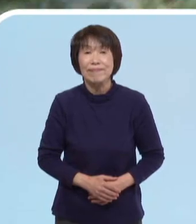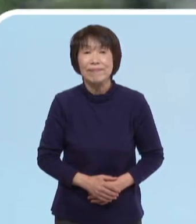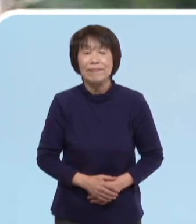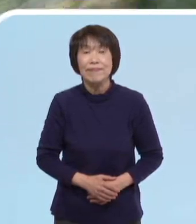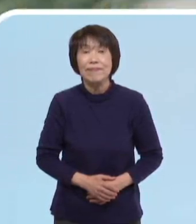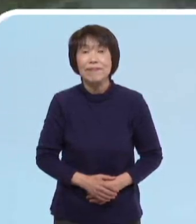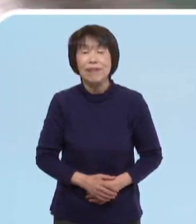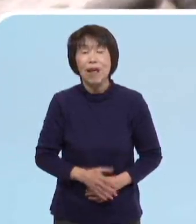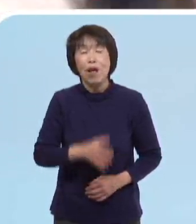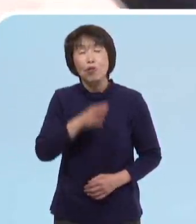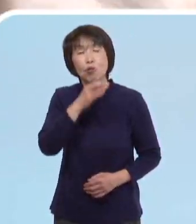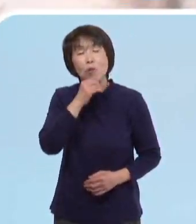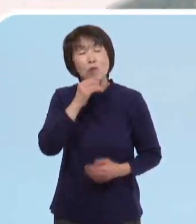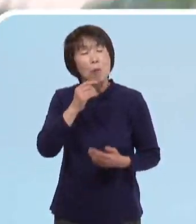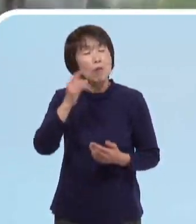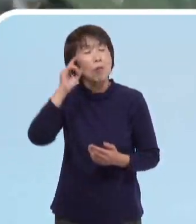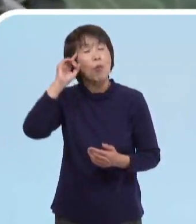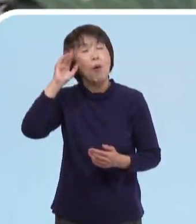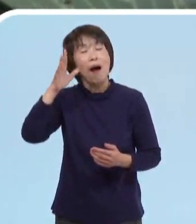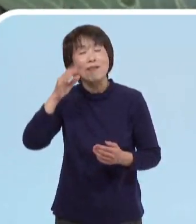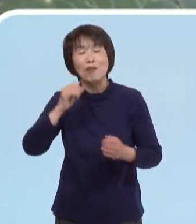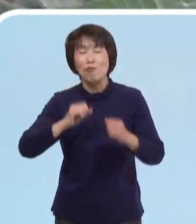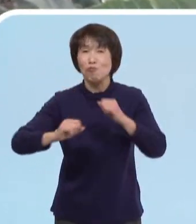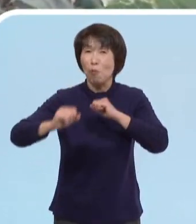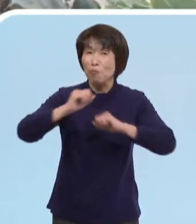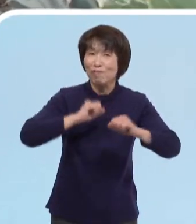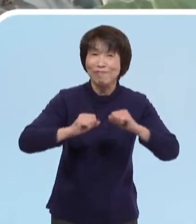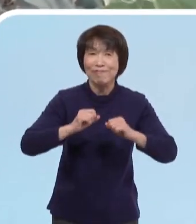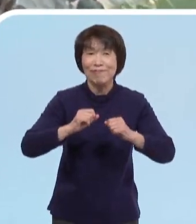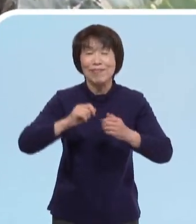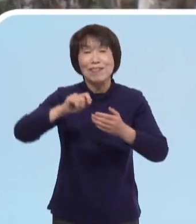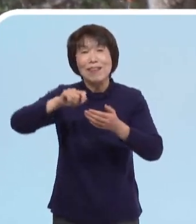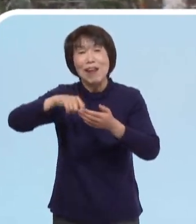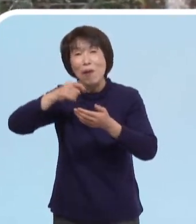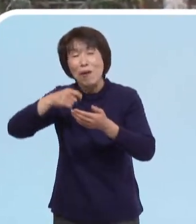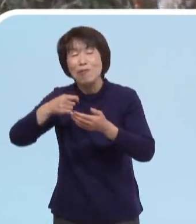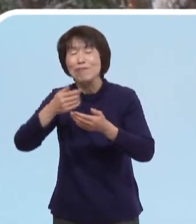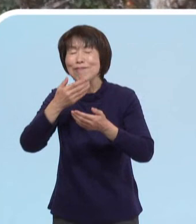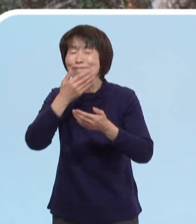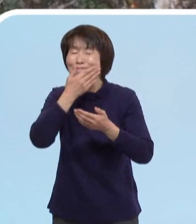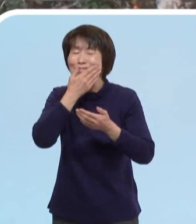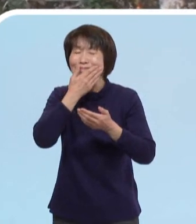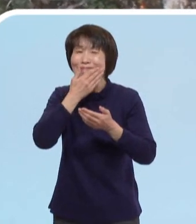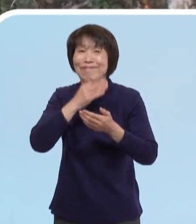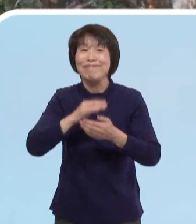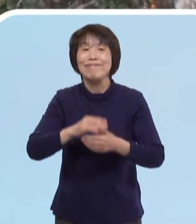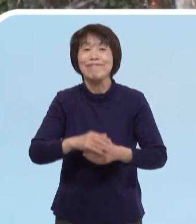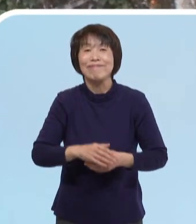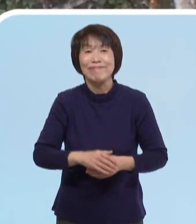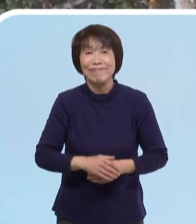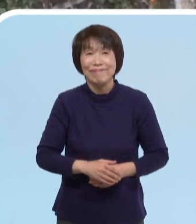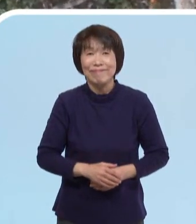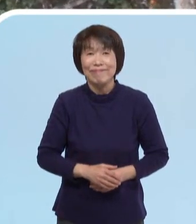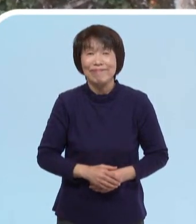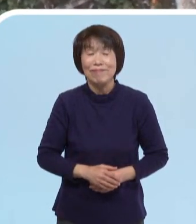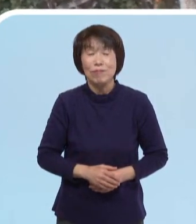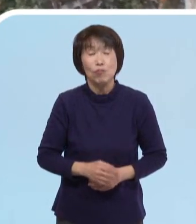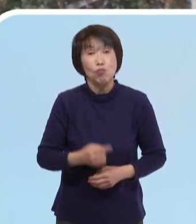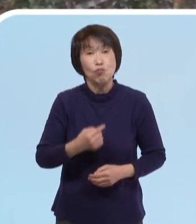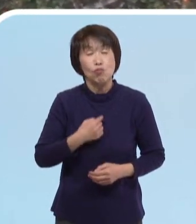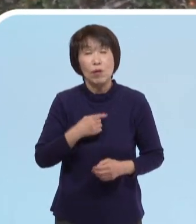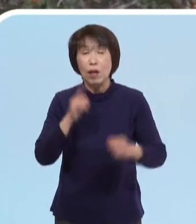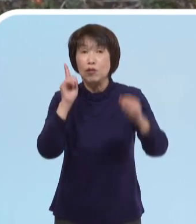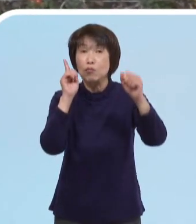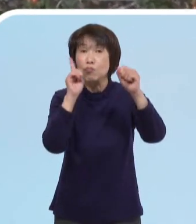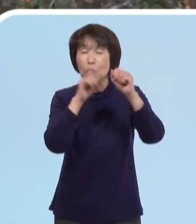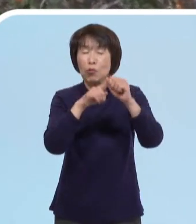まああまり都市に関係なく、はい、よく動きます。多弁当さんですよ。 多弁当さん、ね、 う